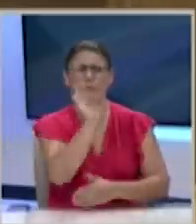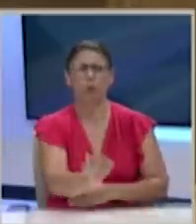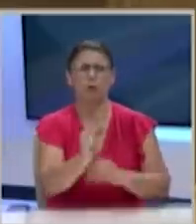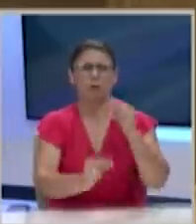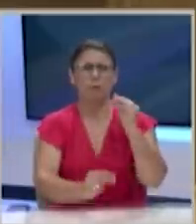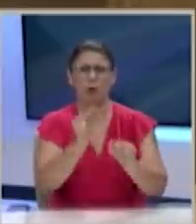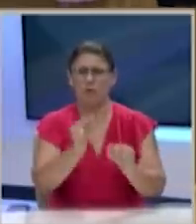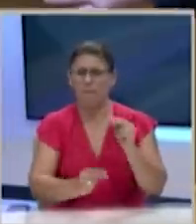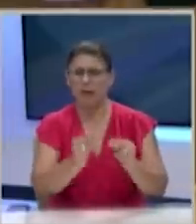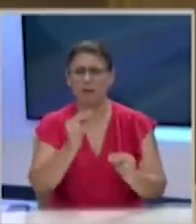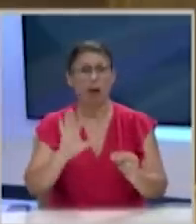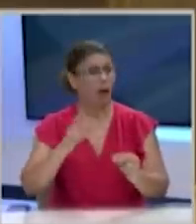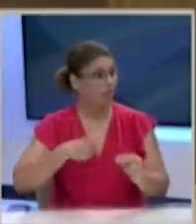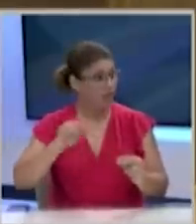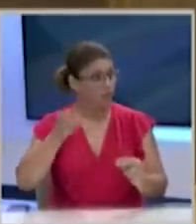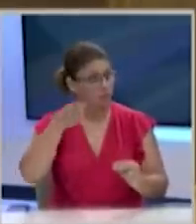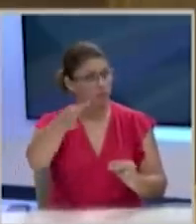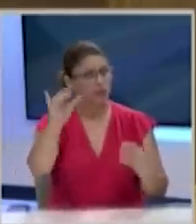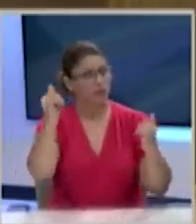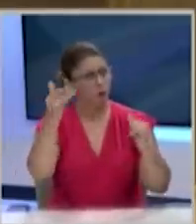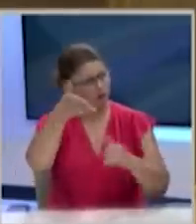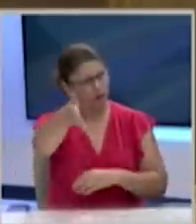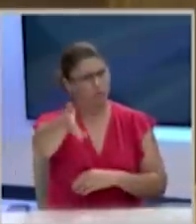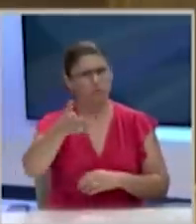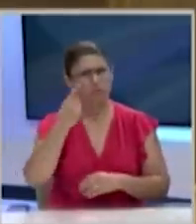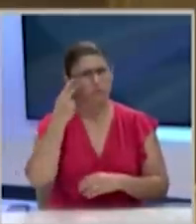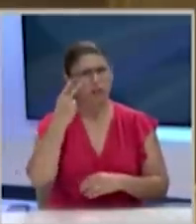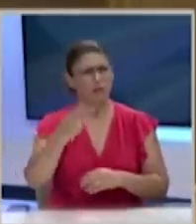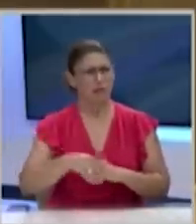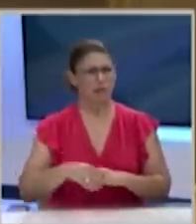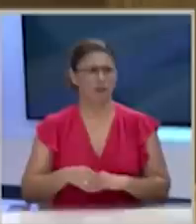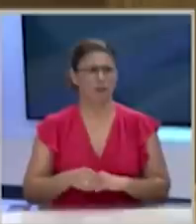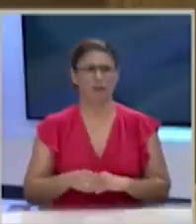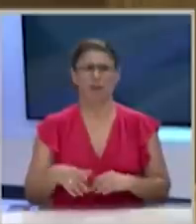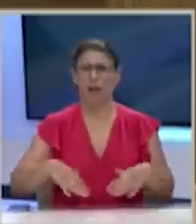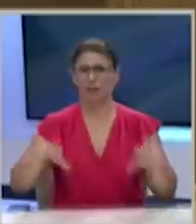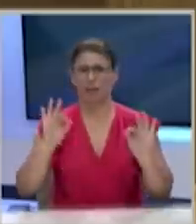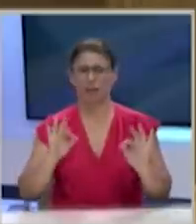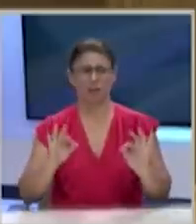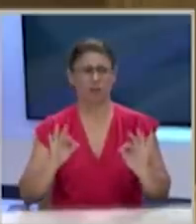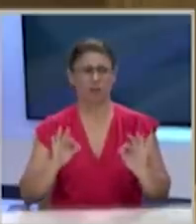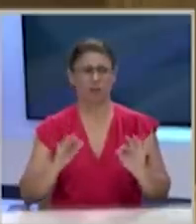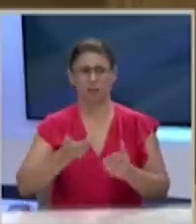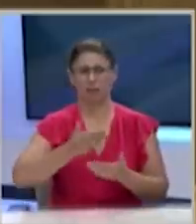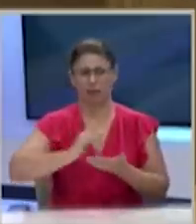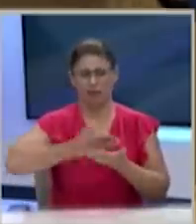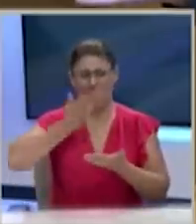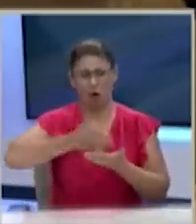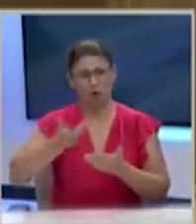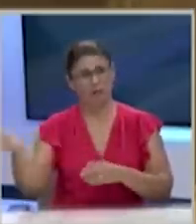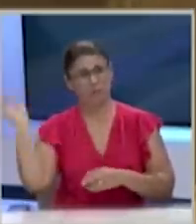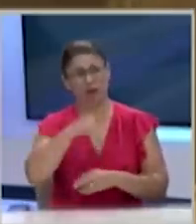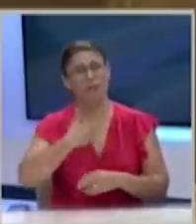και άμα έχετε αντίρρηση, πηγαίνετε μια βόλτα στη Βόρεια Εύβοια. Αν δεν σας πάρουν με τα γιαούρτια, δεν συμφωνούμε, αλλά